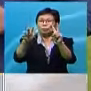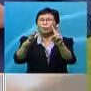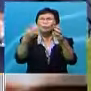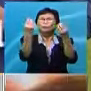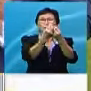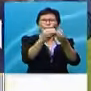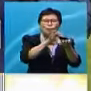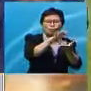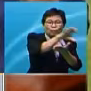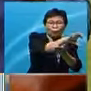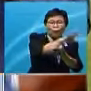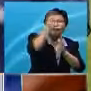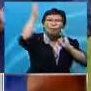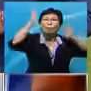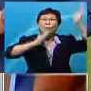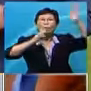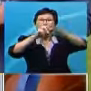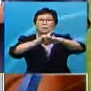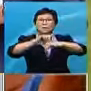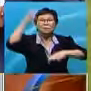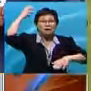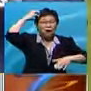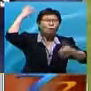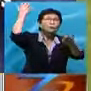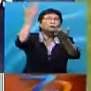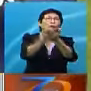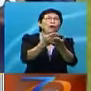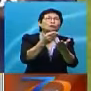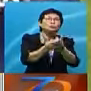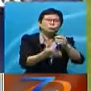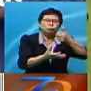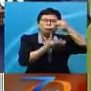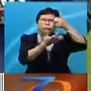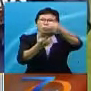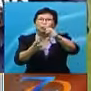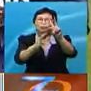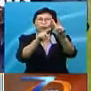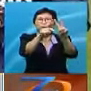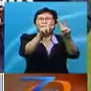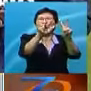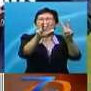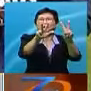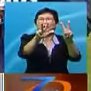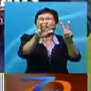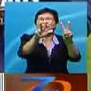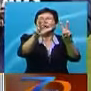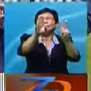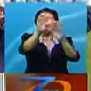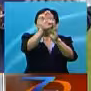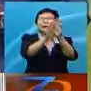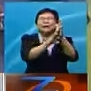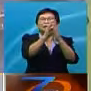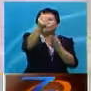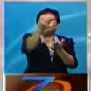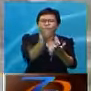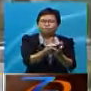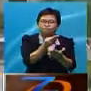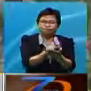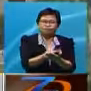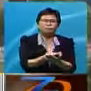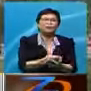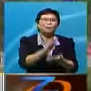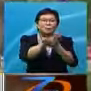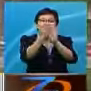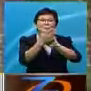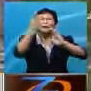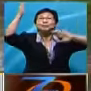jumlah pelaburan Malaysia di Laos mencecah lebih kurang 2.3 bilion ringgit. Ini